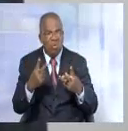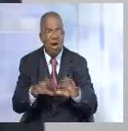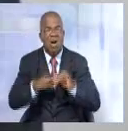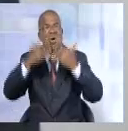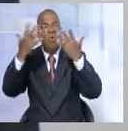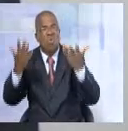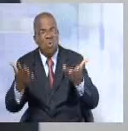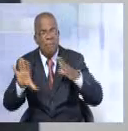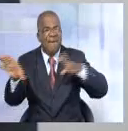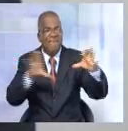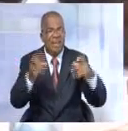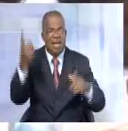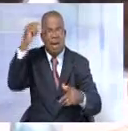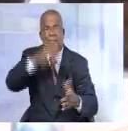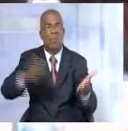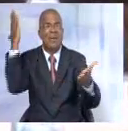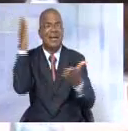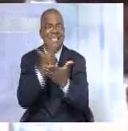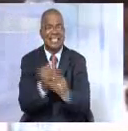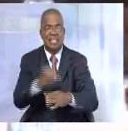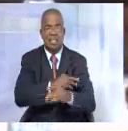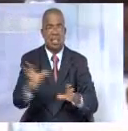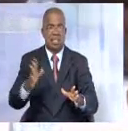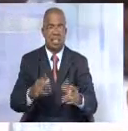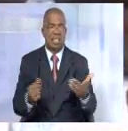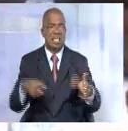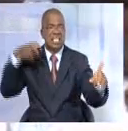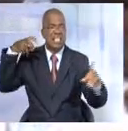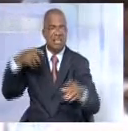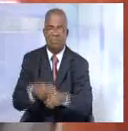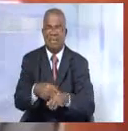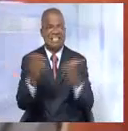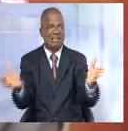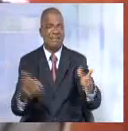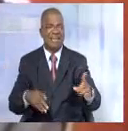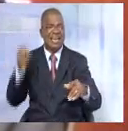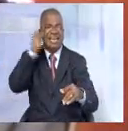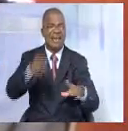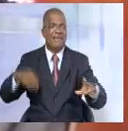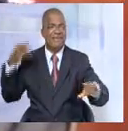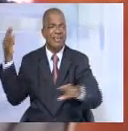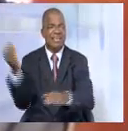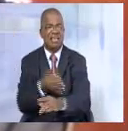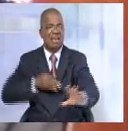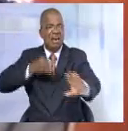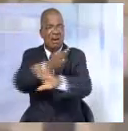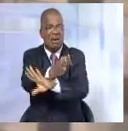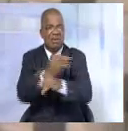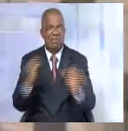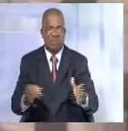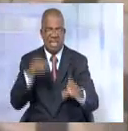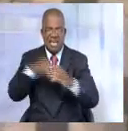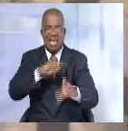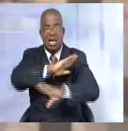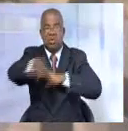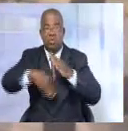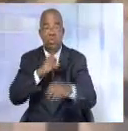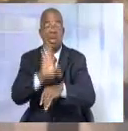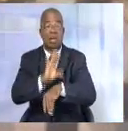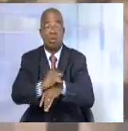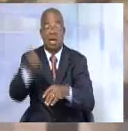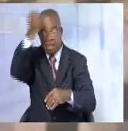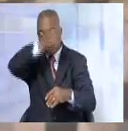en situation de conflit, a réuni plus de 30 spécialistes de la sécurité venus du Ghana, de la Guinée, du Sud-Soudan, de la Côte d'Ivoire, de la Cour